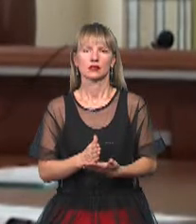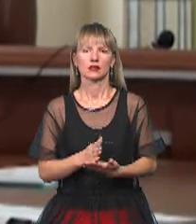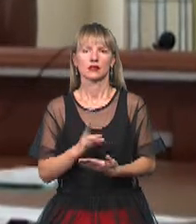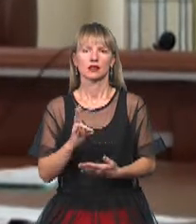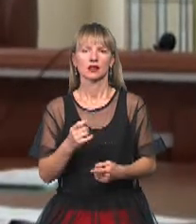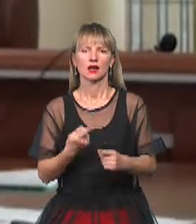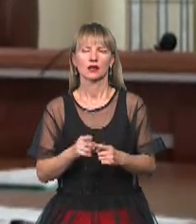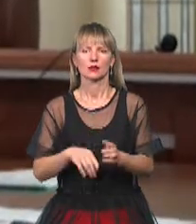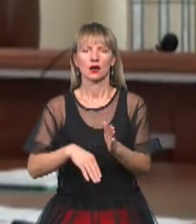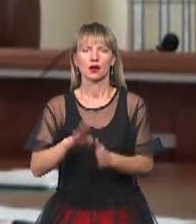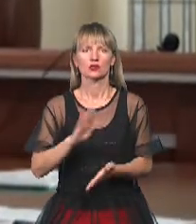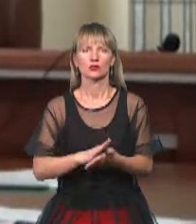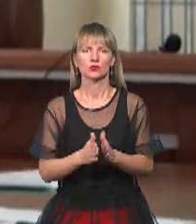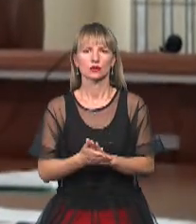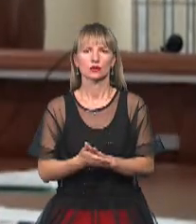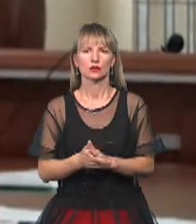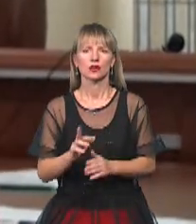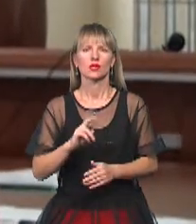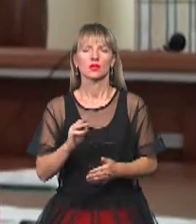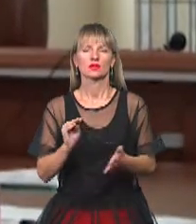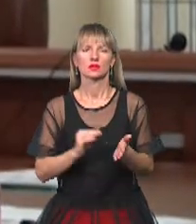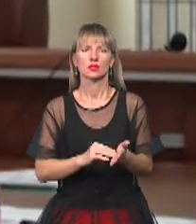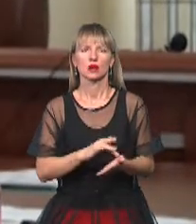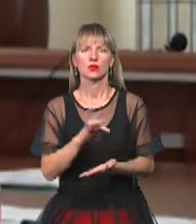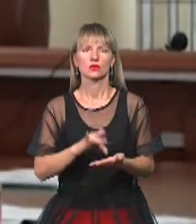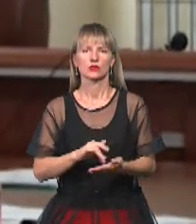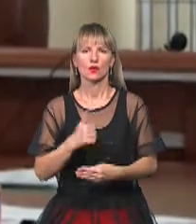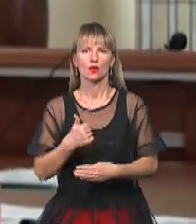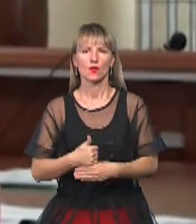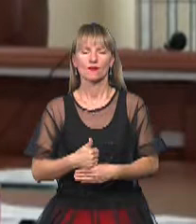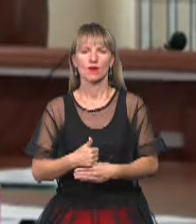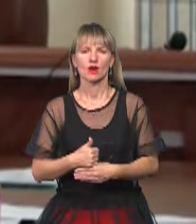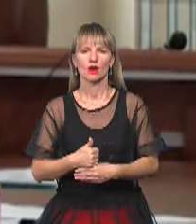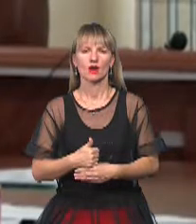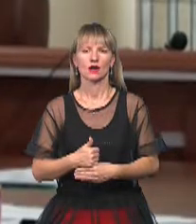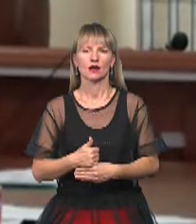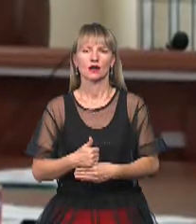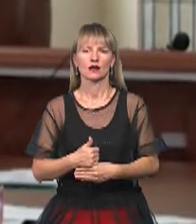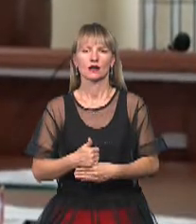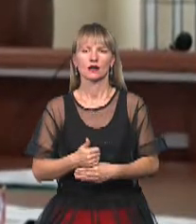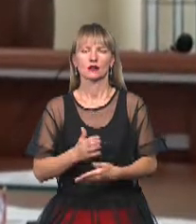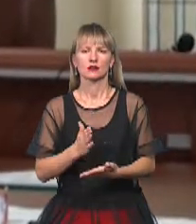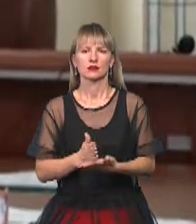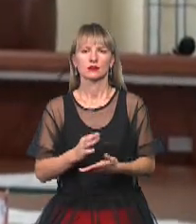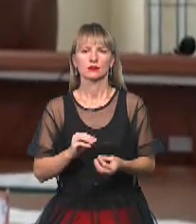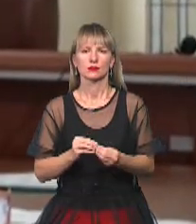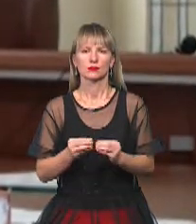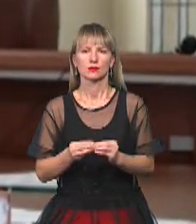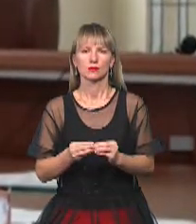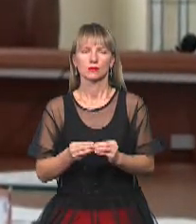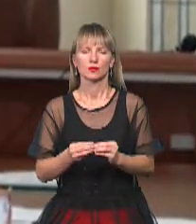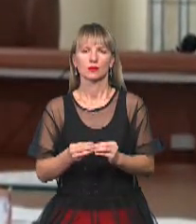покращувати ситуацію. Як вже зазначив міський голова, найбільш проблеми просіли саме